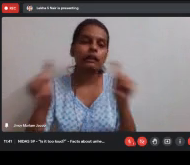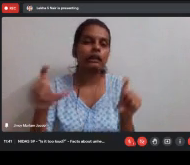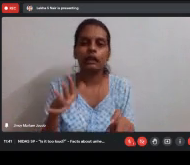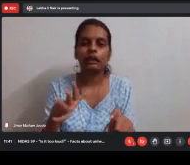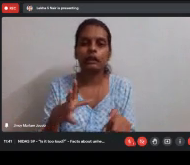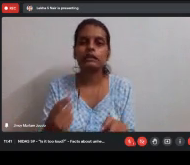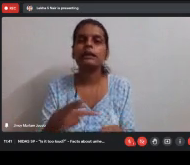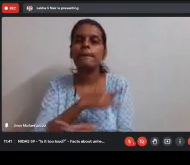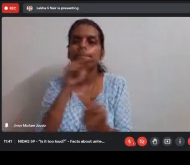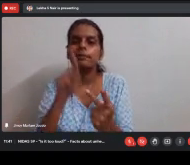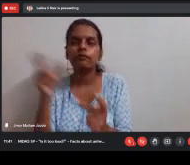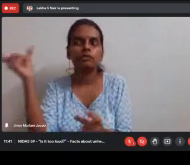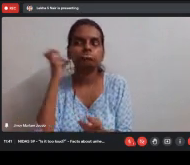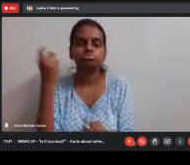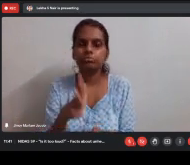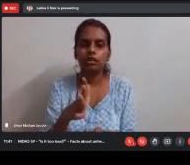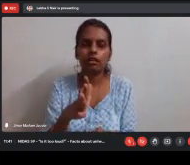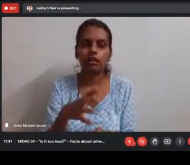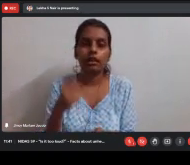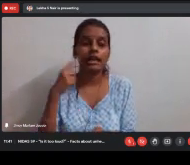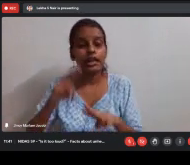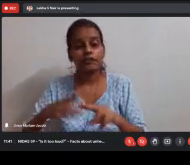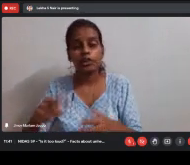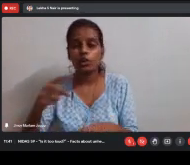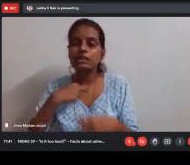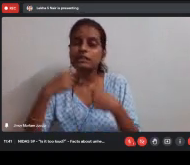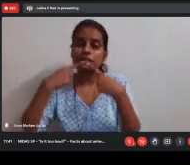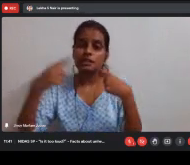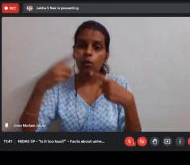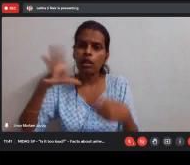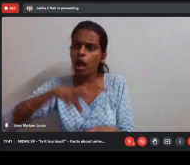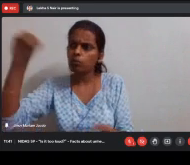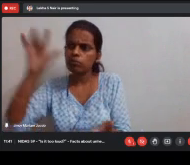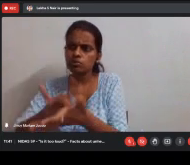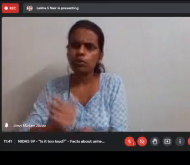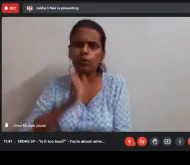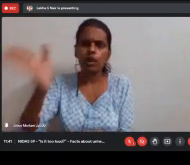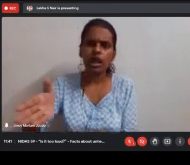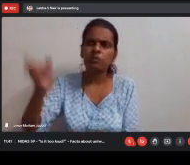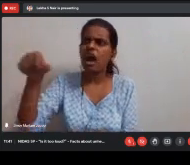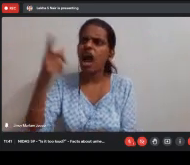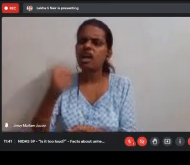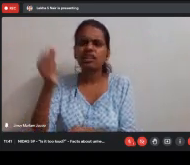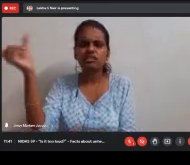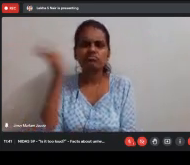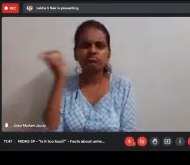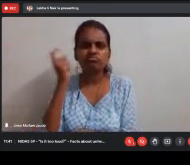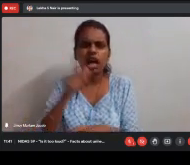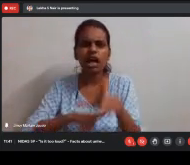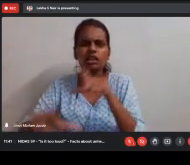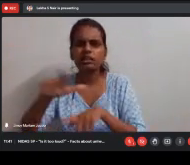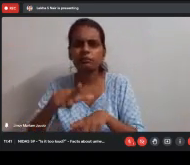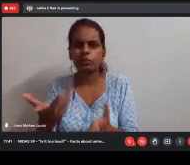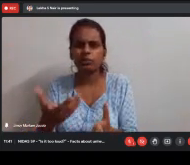പറഞ്ഞതാണ്, ടിനൈറ്റിസ് ആണ്, അതല്ലെങ്കിൽ ചെവിക്കകത്ത് നിന്നുള്ള മൂളലാണ് ഏറ്റവും വലിയ ലക്ഷണം, അല്ലെങ്കിൽ ഏറ്റവും ആദ്യത്തെ ലക്ഷണം എന്ന് പറയാൻ.